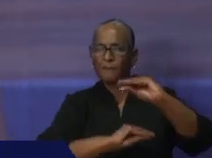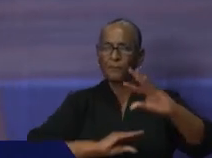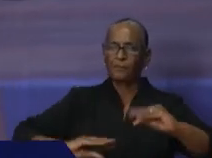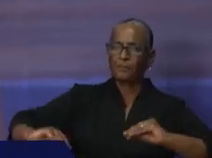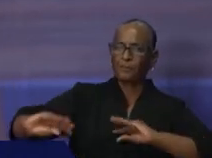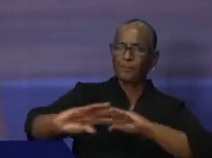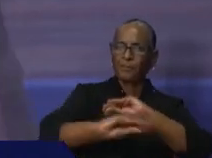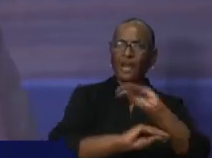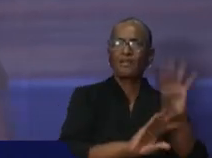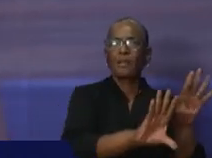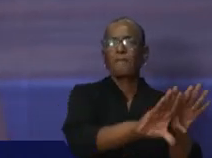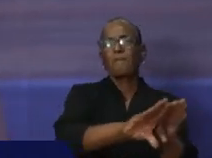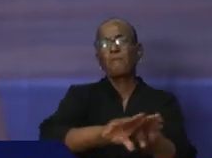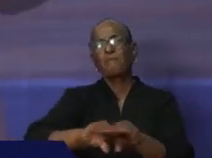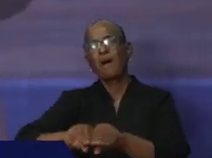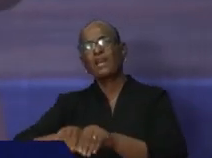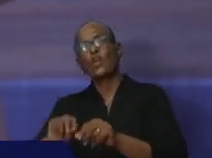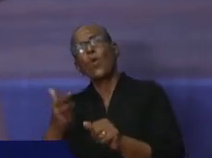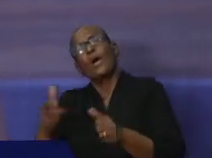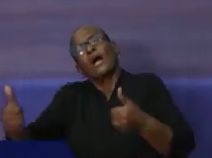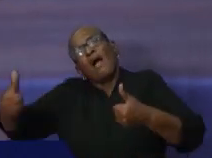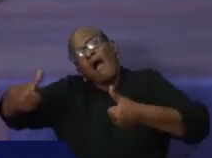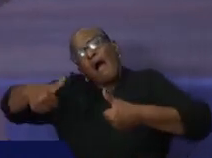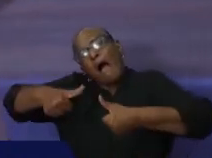de matrisa I fiti